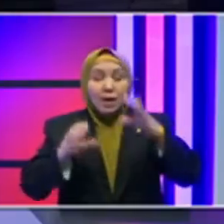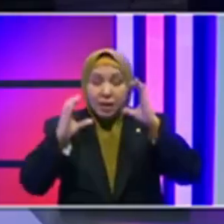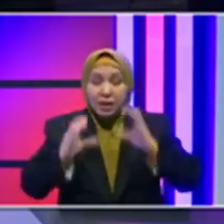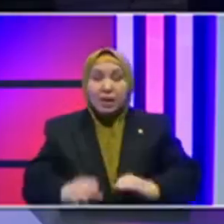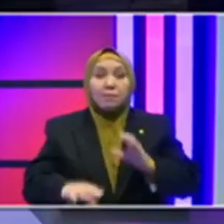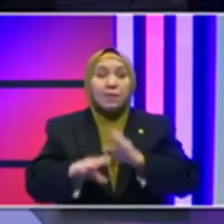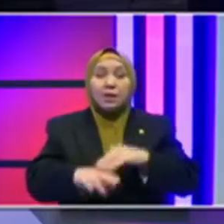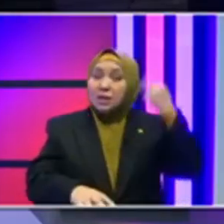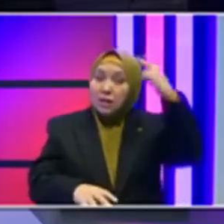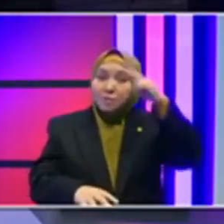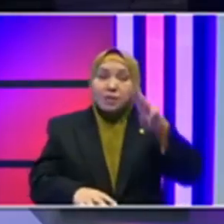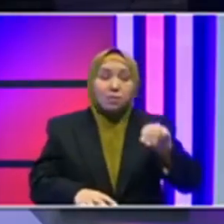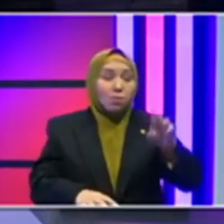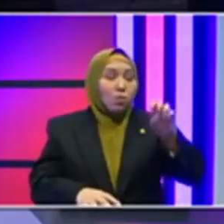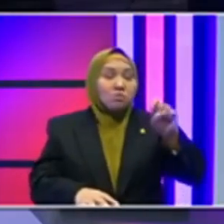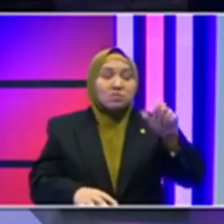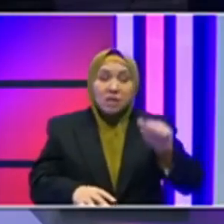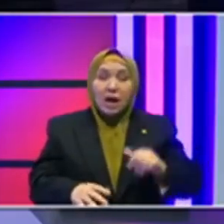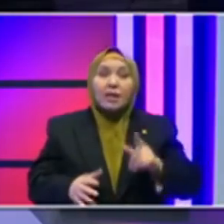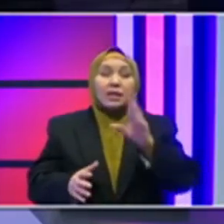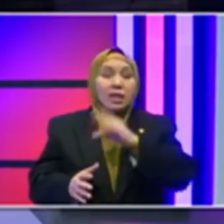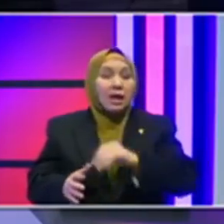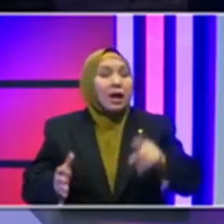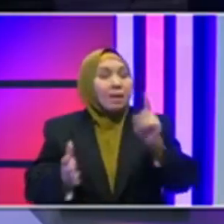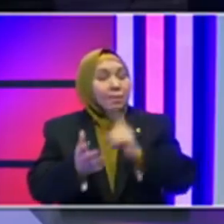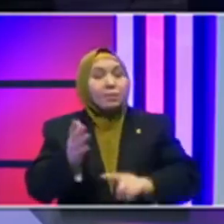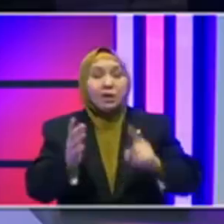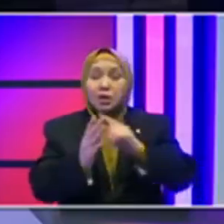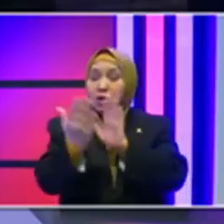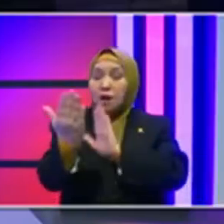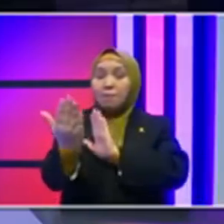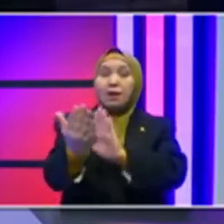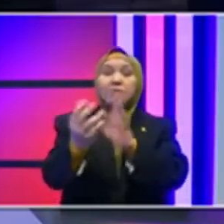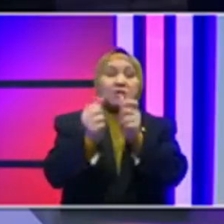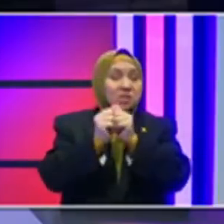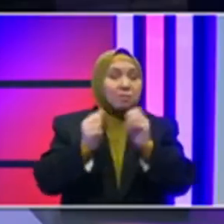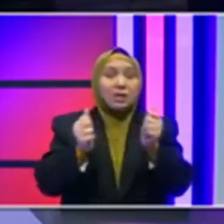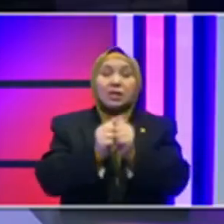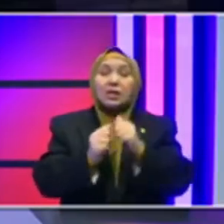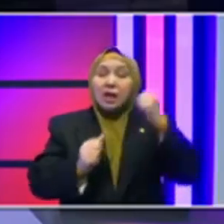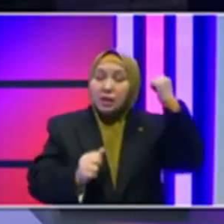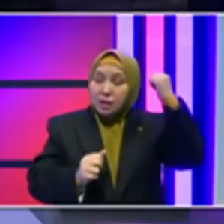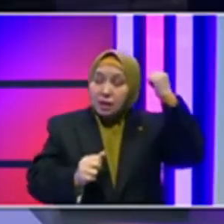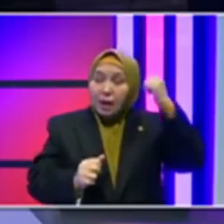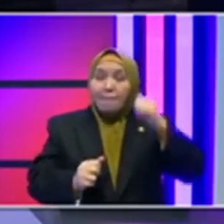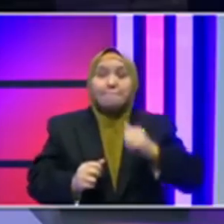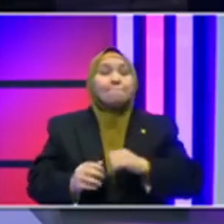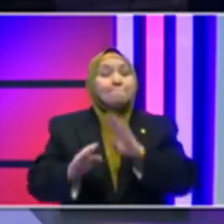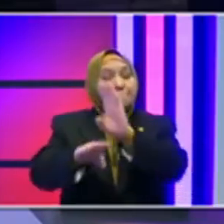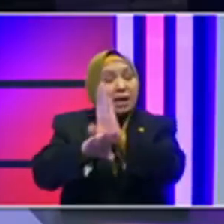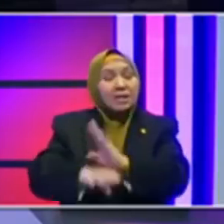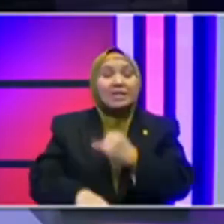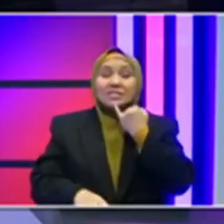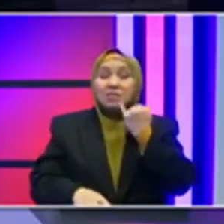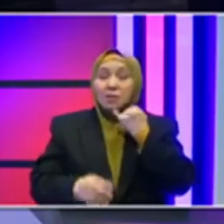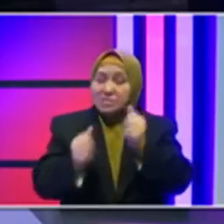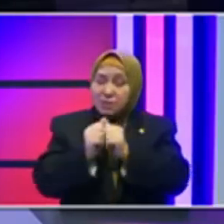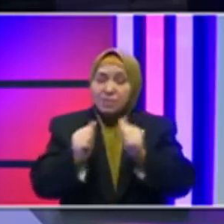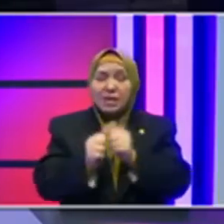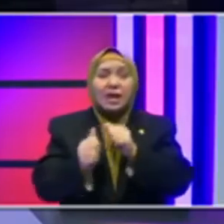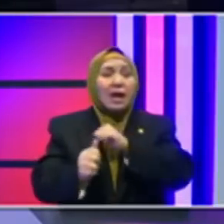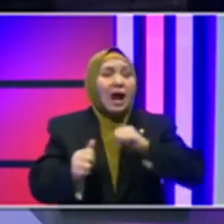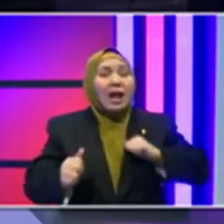Nabi Musa dan juga apabila dihadapkan bersama dengan Bani Israil bersama dengan Firaun bersama ahli sihir